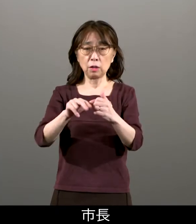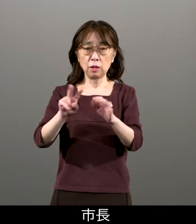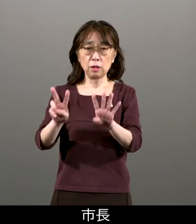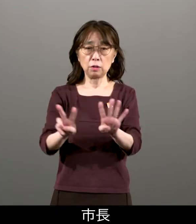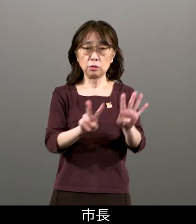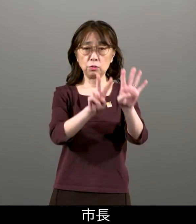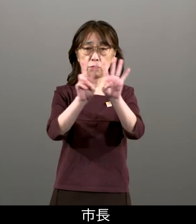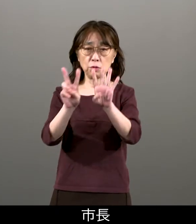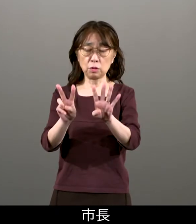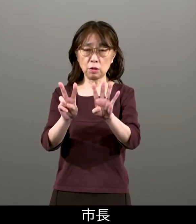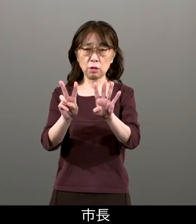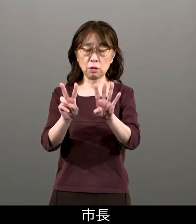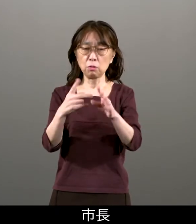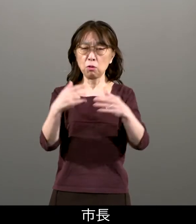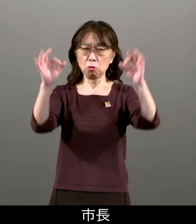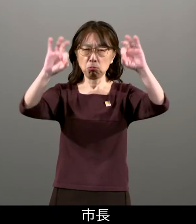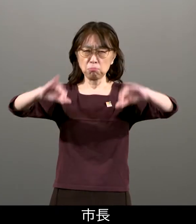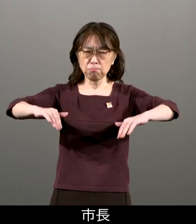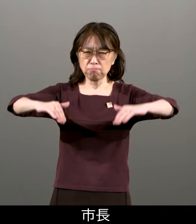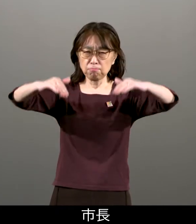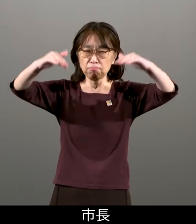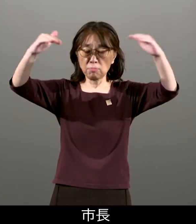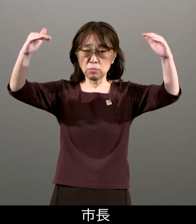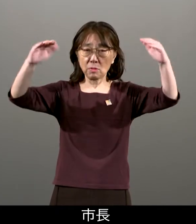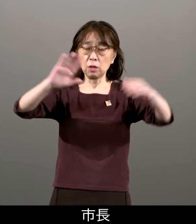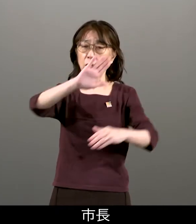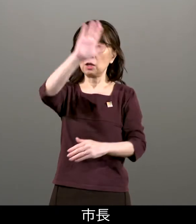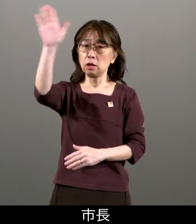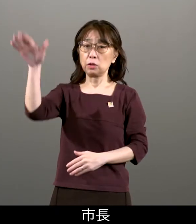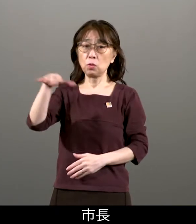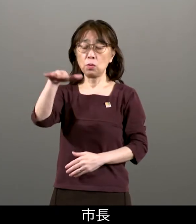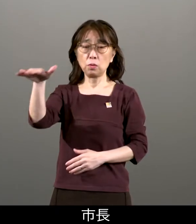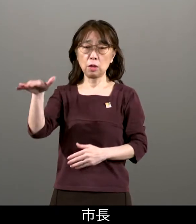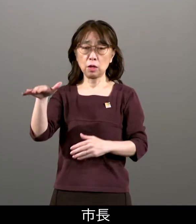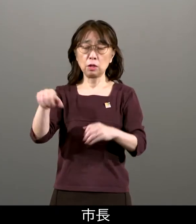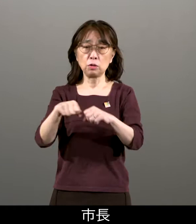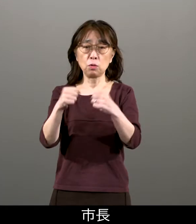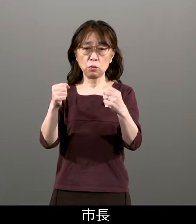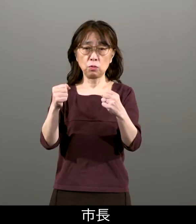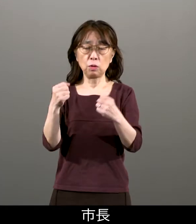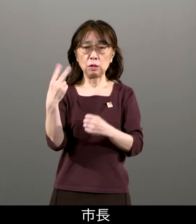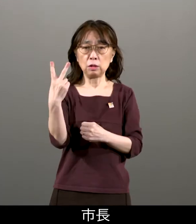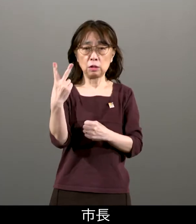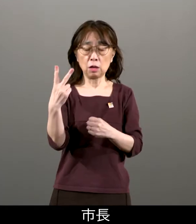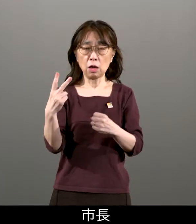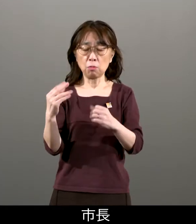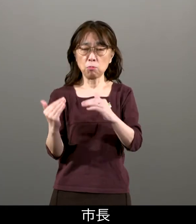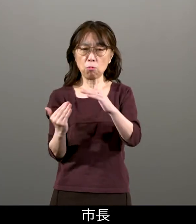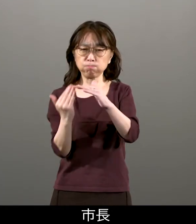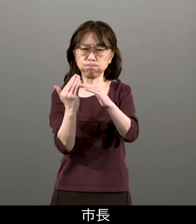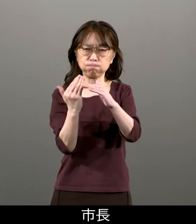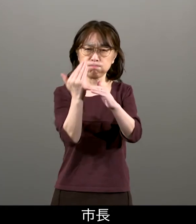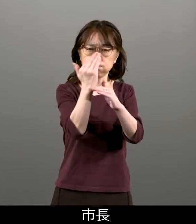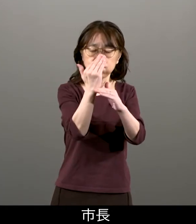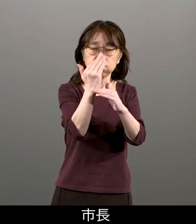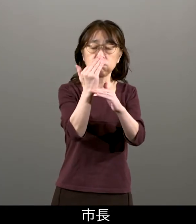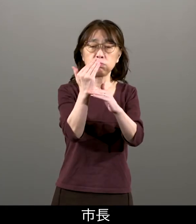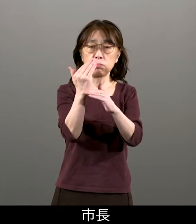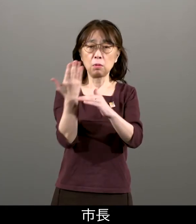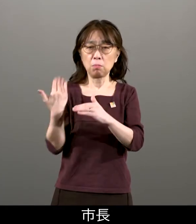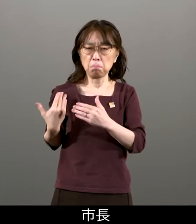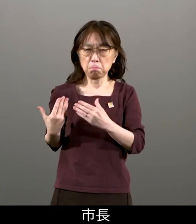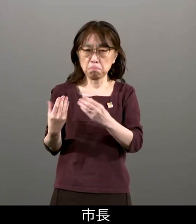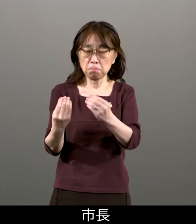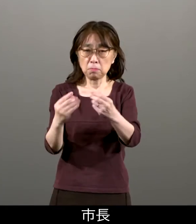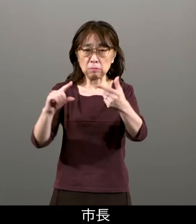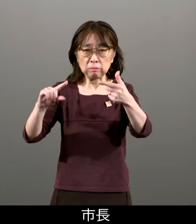雪量の気象台観測記録を2度も更新をするなど、まあ、例年にない大雪ということになりました。